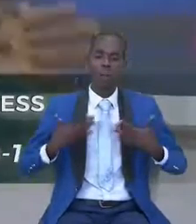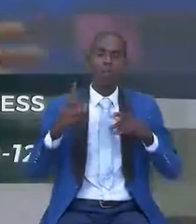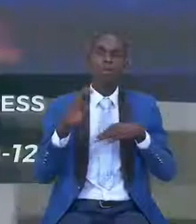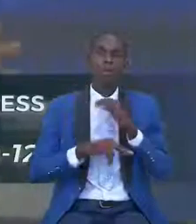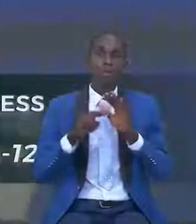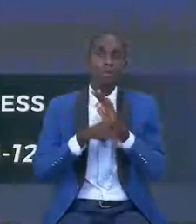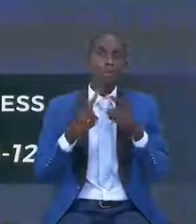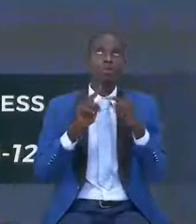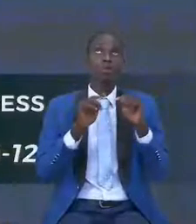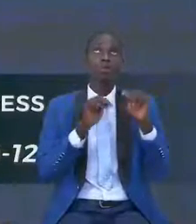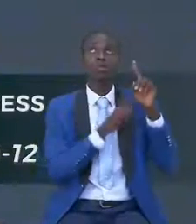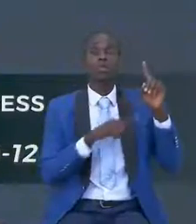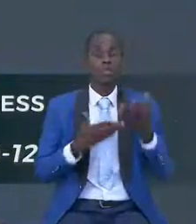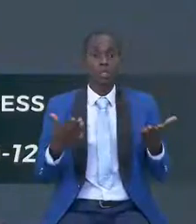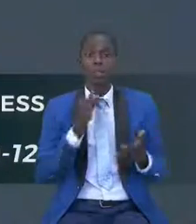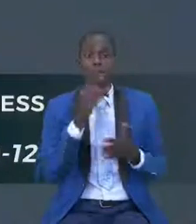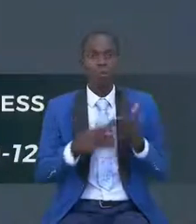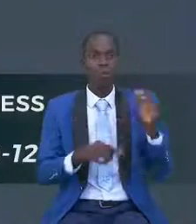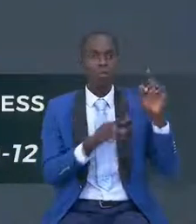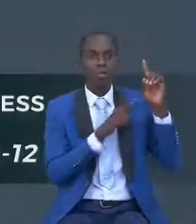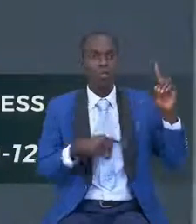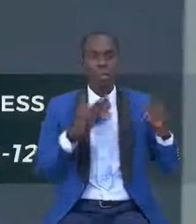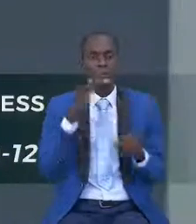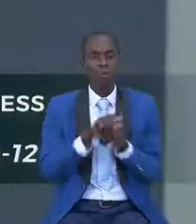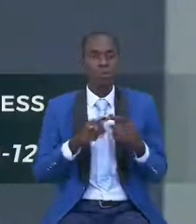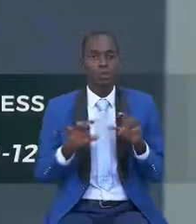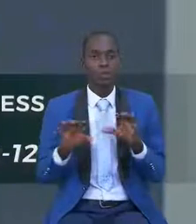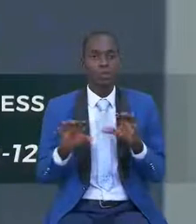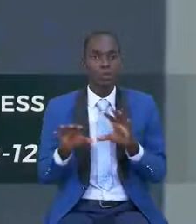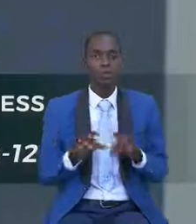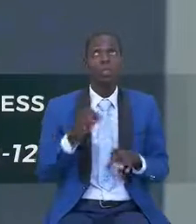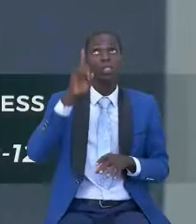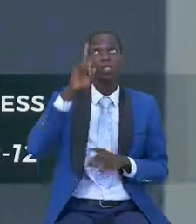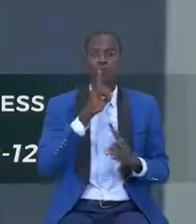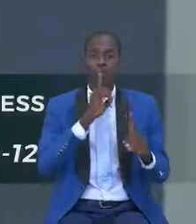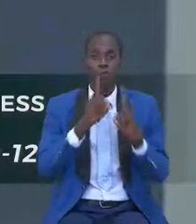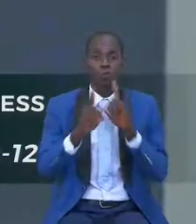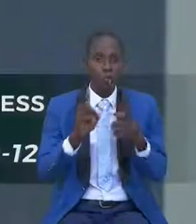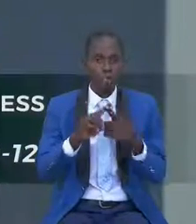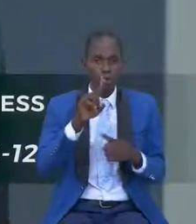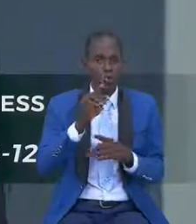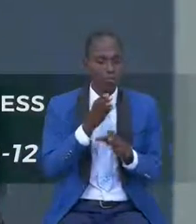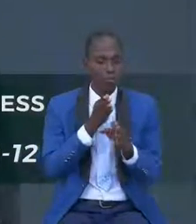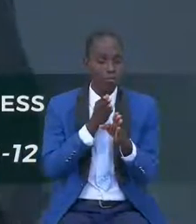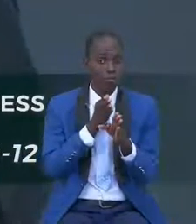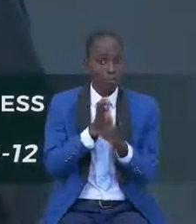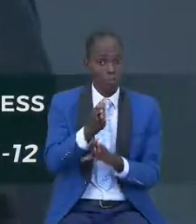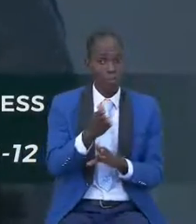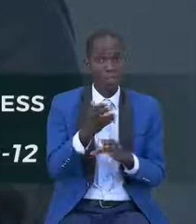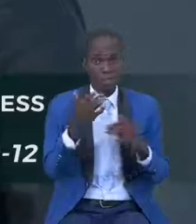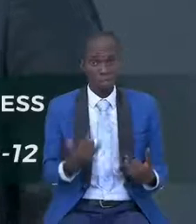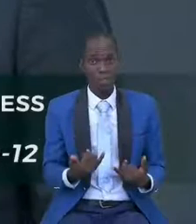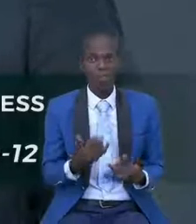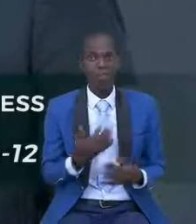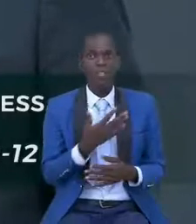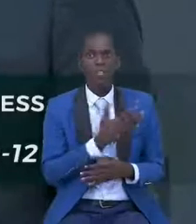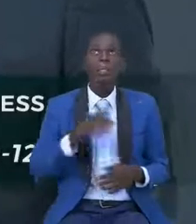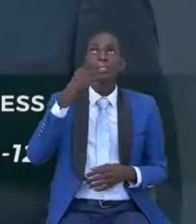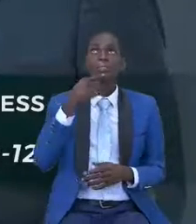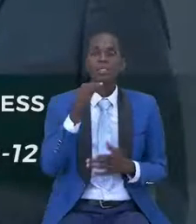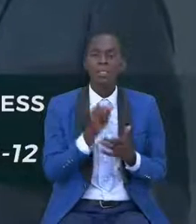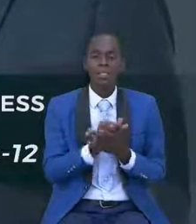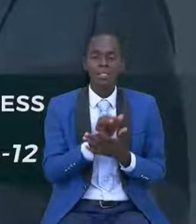Voici ce que Dieu a promis faire. Il t'a parlé directement ce matin. Il a dit,